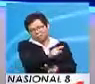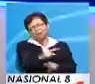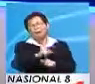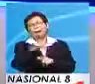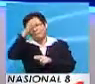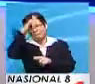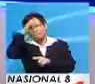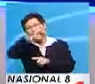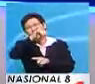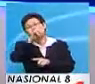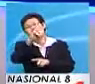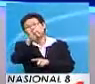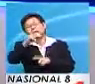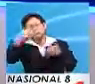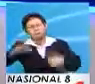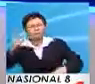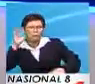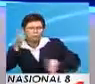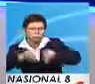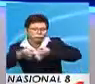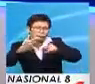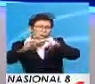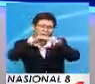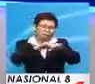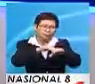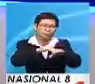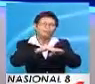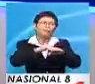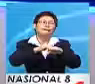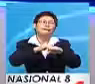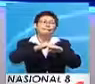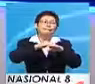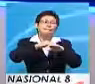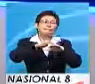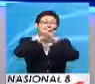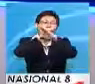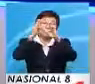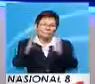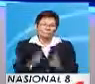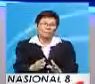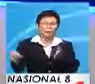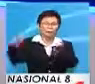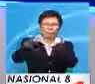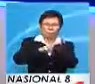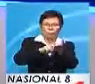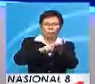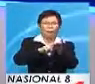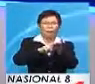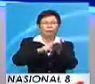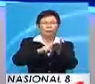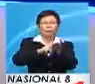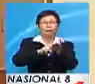bapanya selepas mendengar keterangan dari pihak pembela laporan seterusnya bersama Wawan